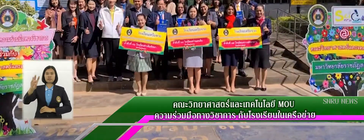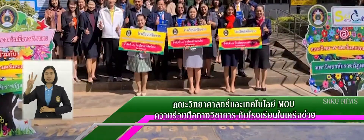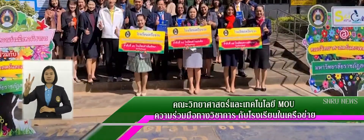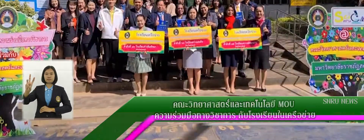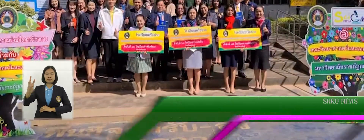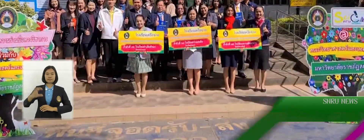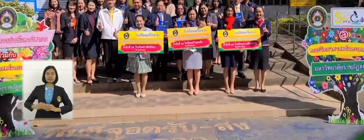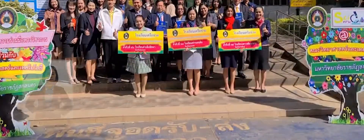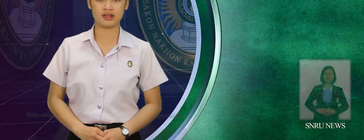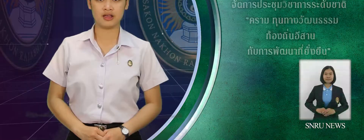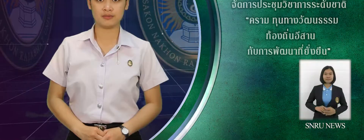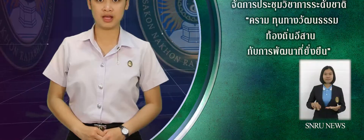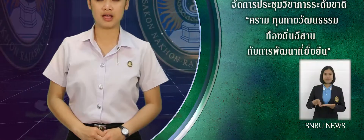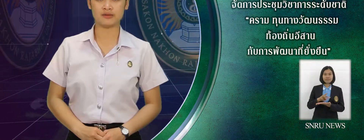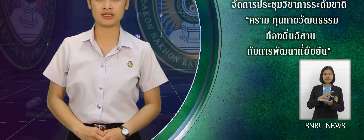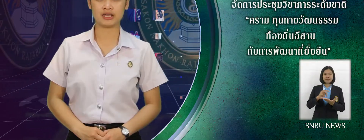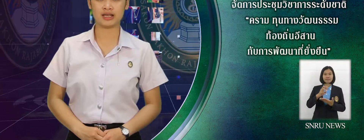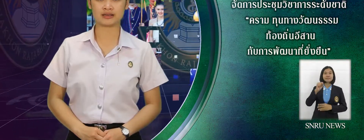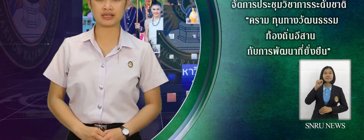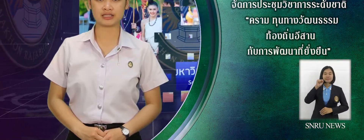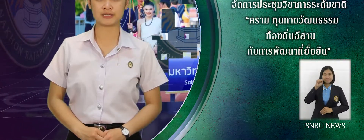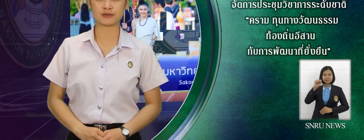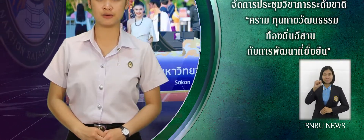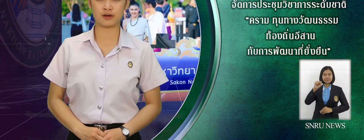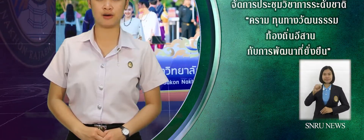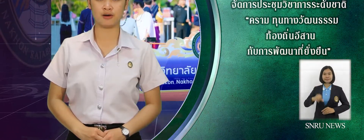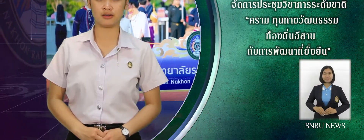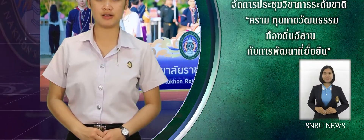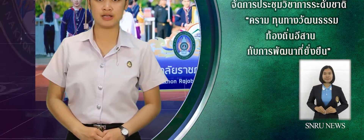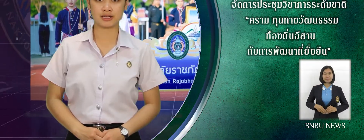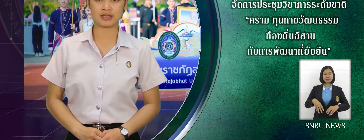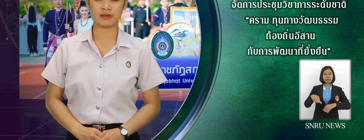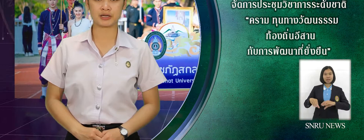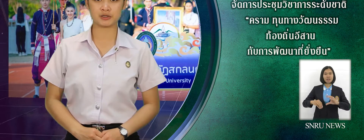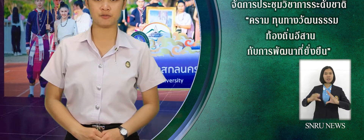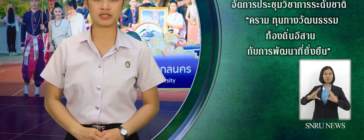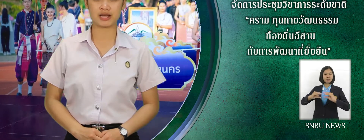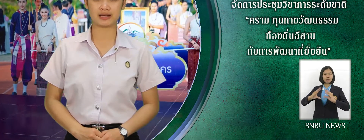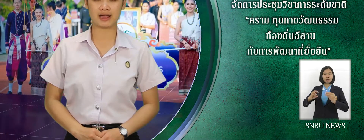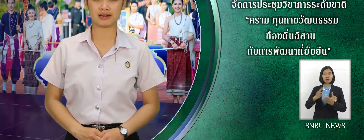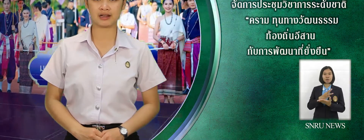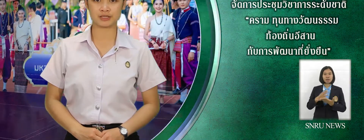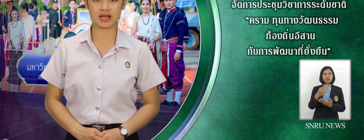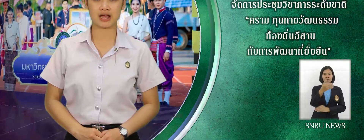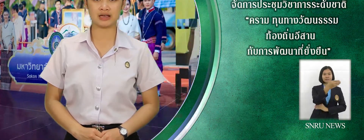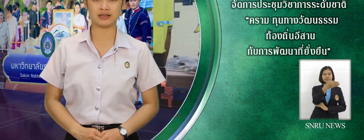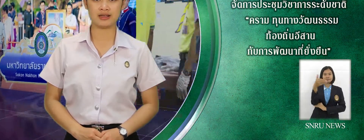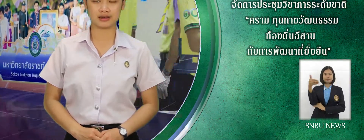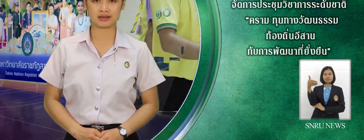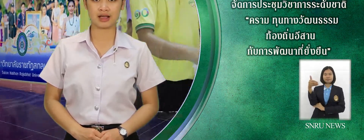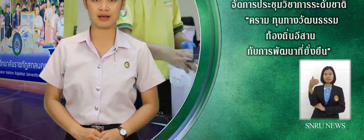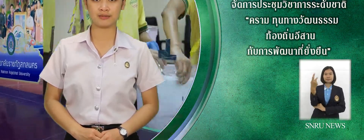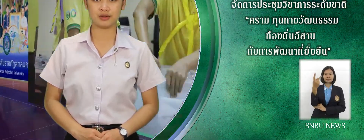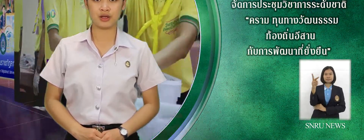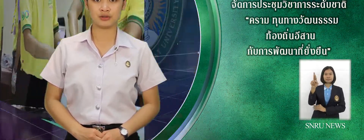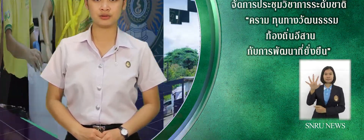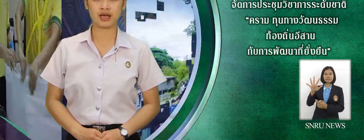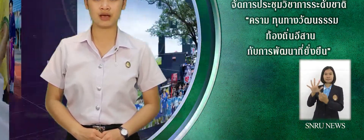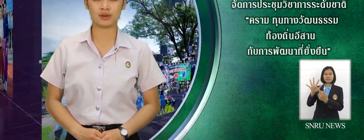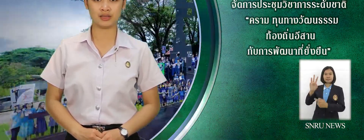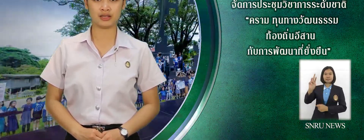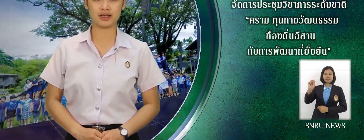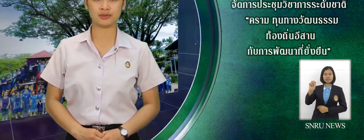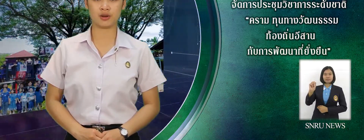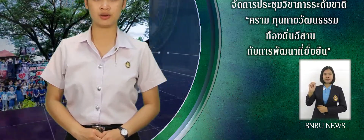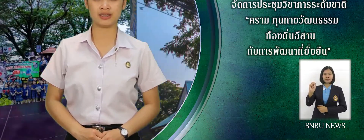งมหาวิทยาลัยราชภัฏสกลนครจัดการประชุมวิชาการระดับชาติครามทุนท